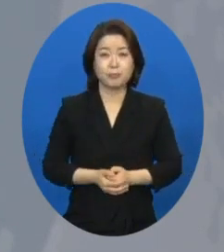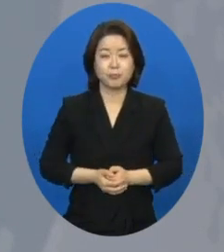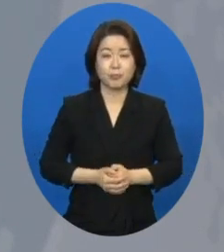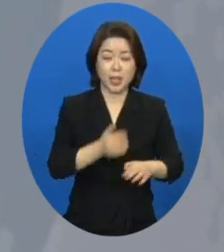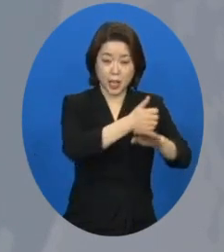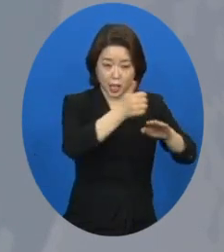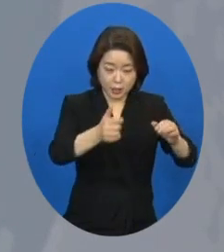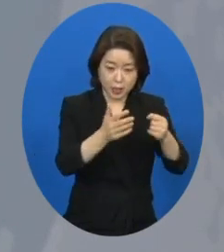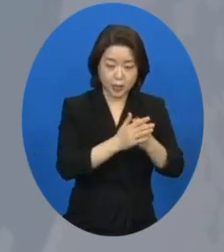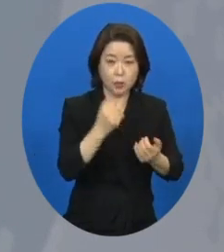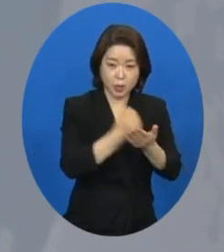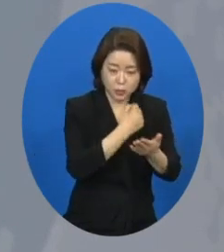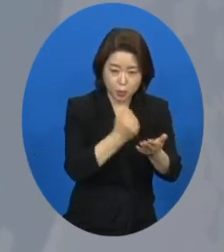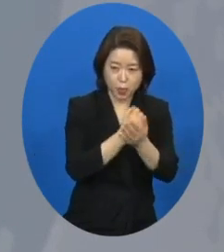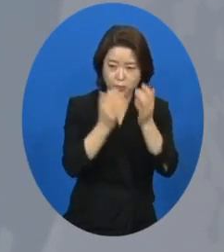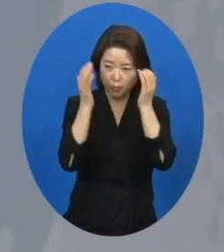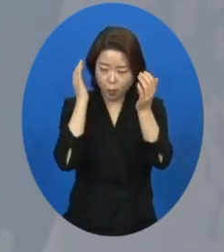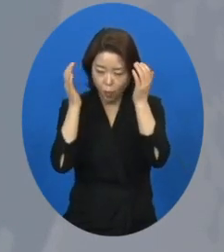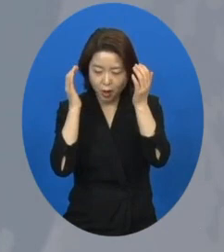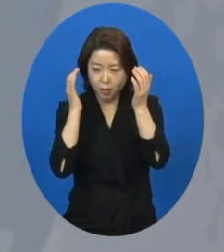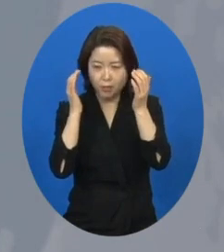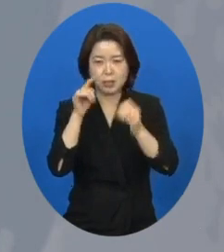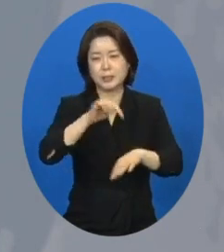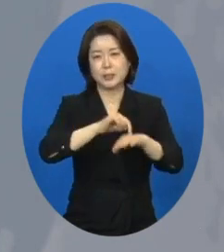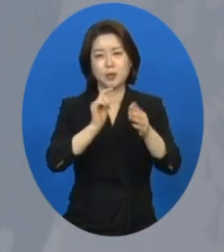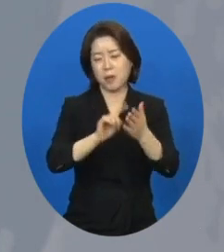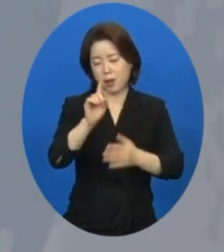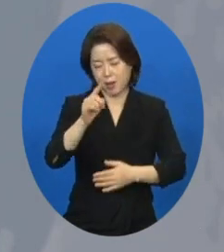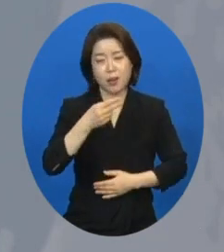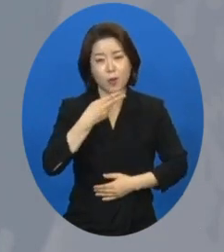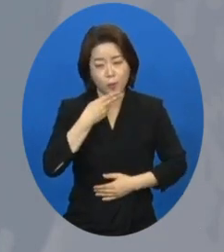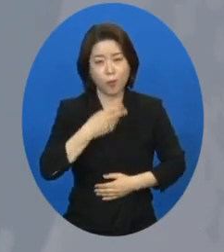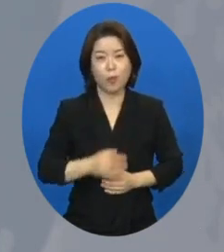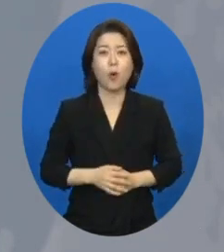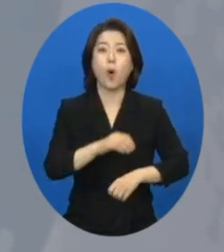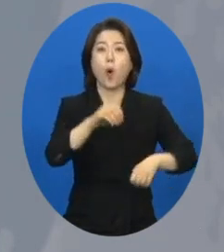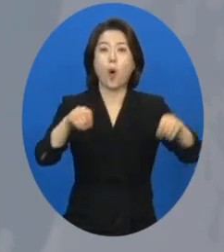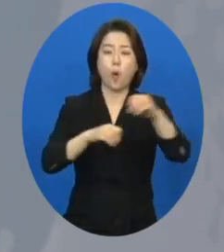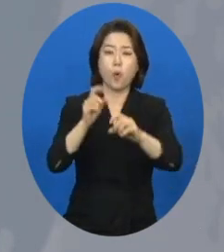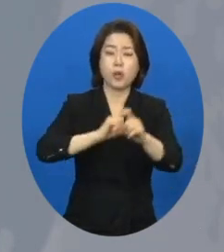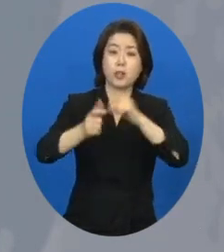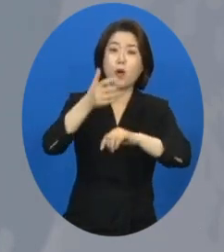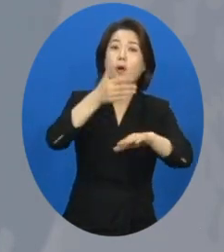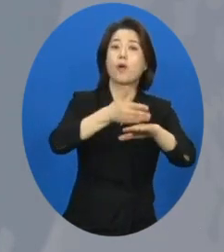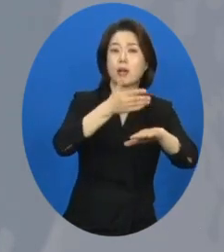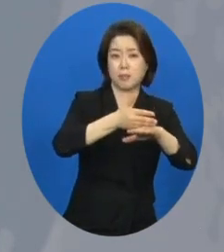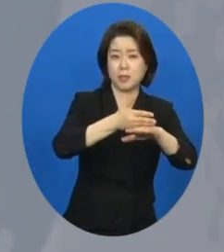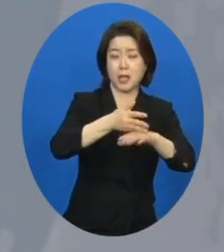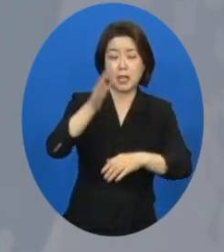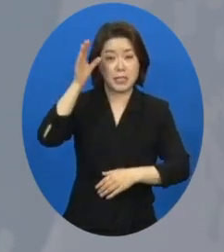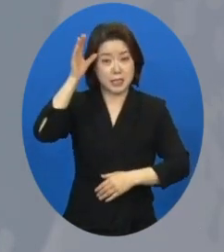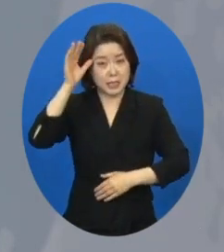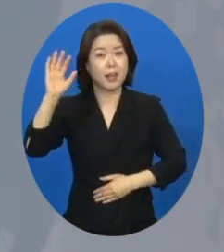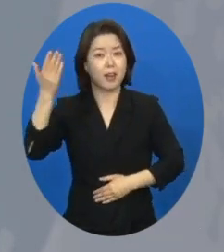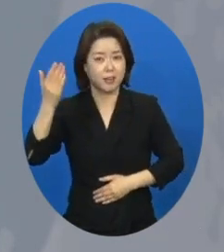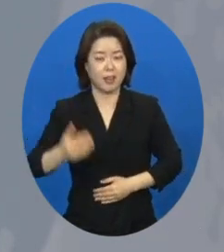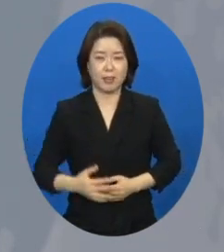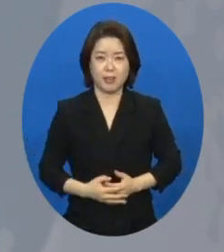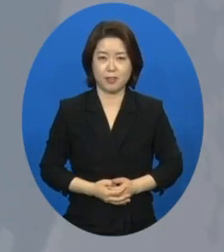서운하거나 혼란스럽거나 전혀 그런 마음이 아니고 오히려 더 감사하고 기대가 되니